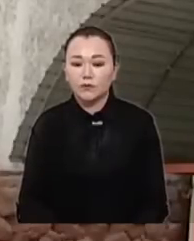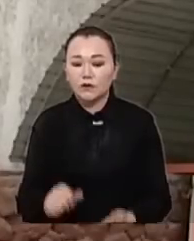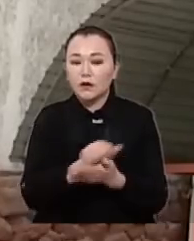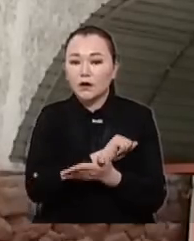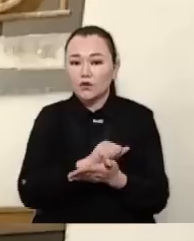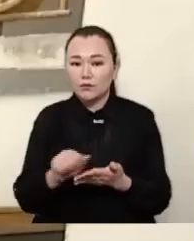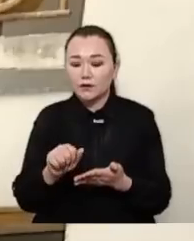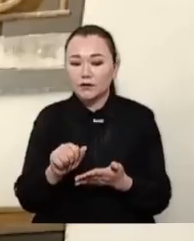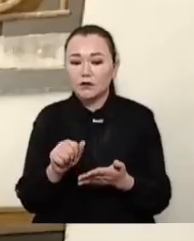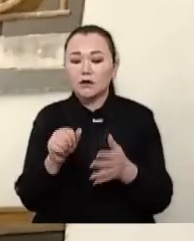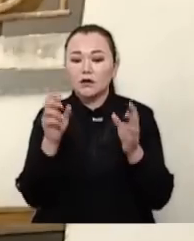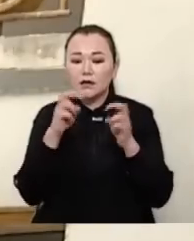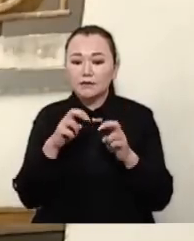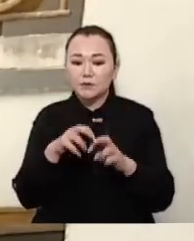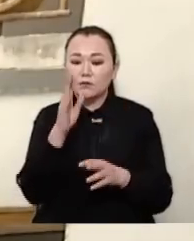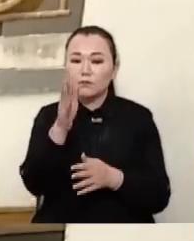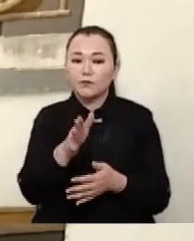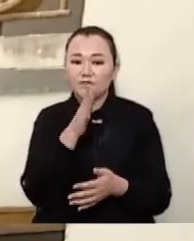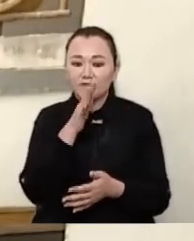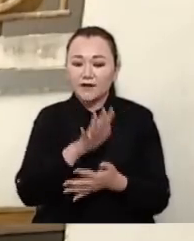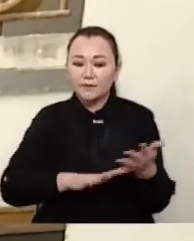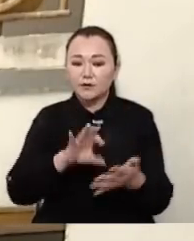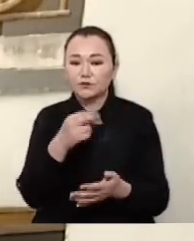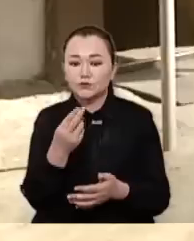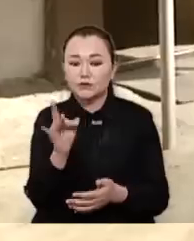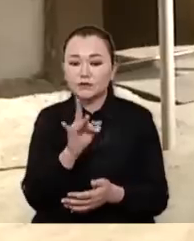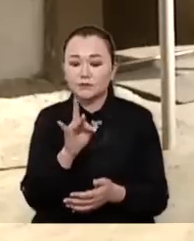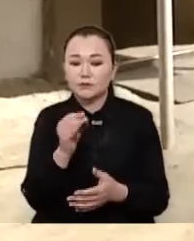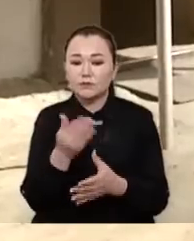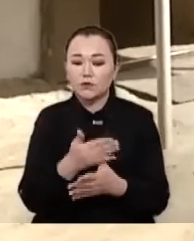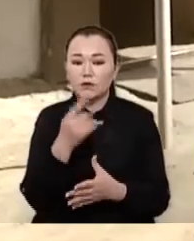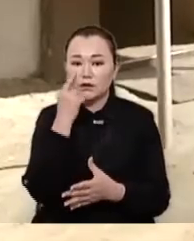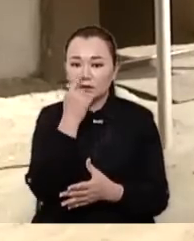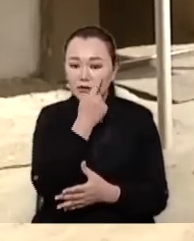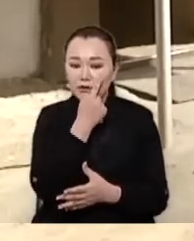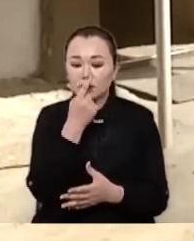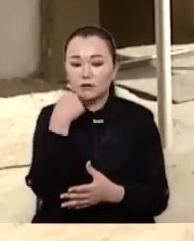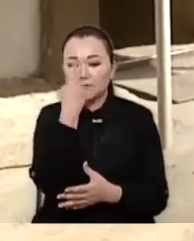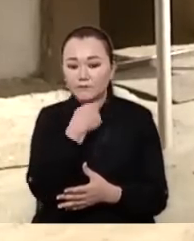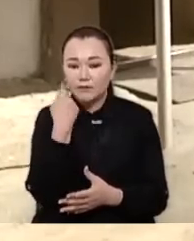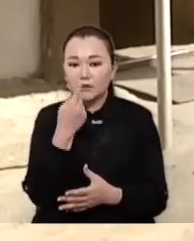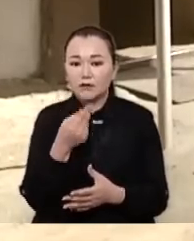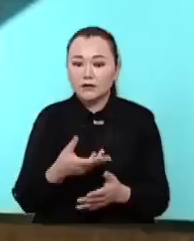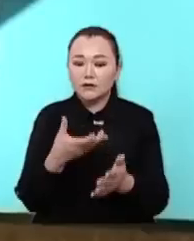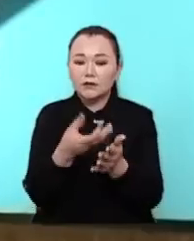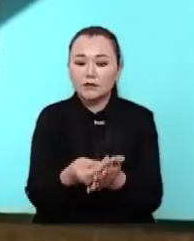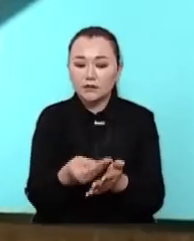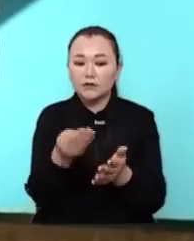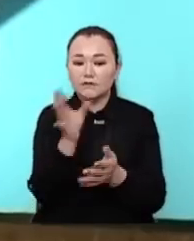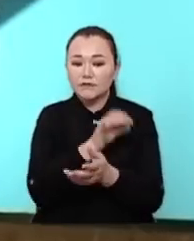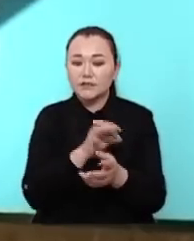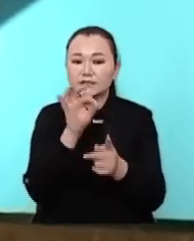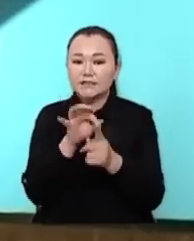Құжат мәтініне қарағанда алдағы уақытта әлеуметтік көмектің мөлшері, көздері, түрлері және оны беру қағидалары